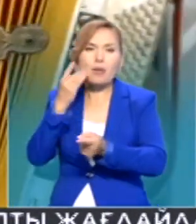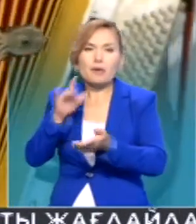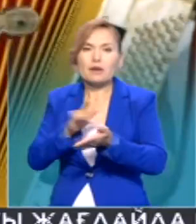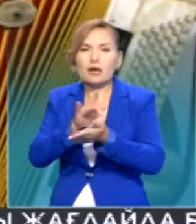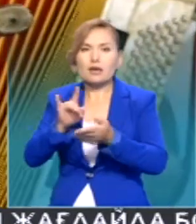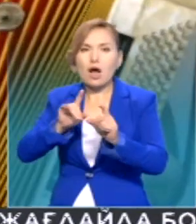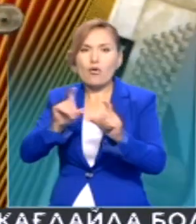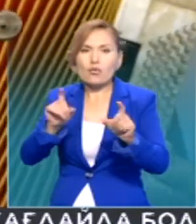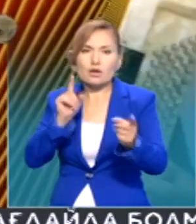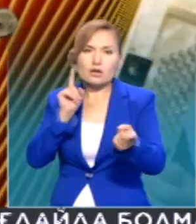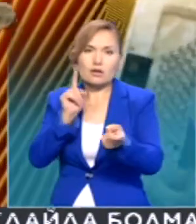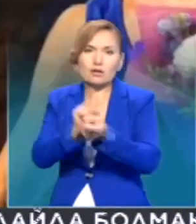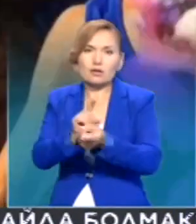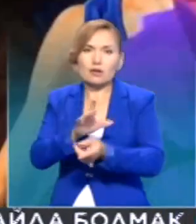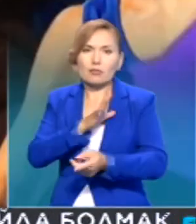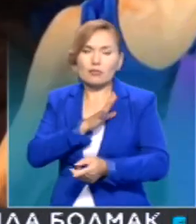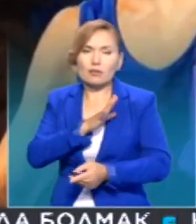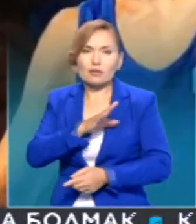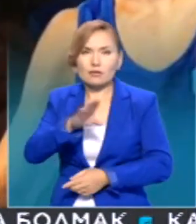алды.